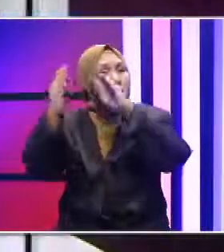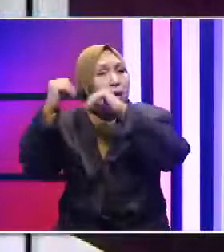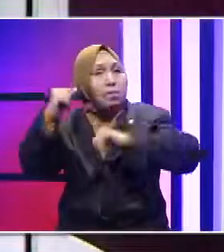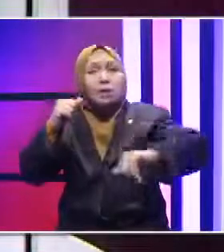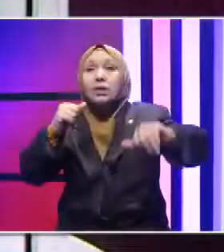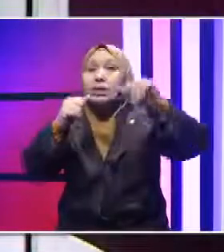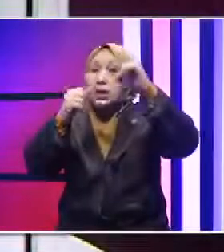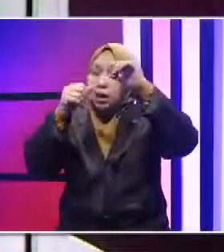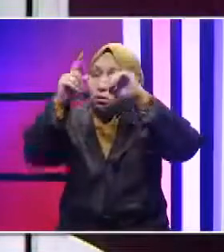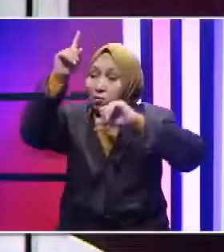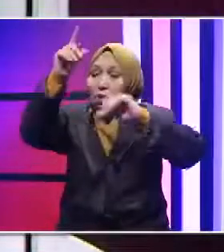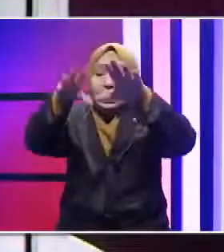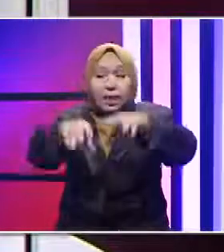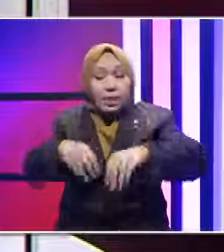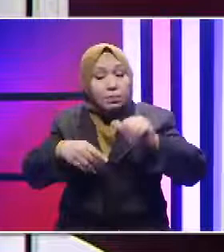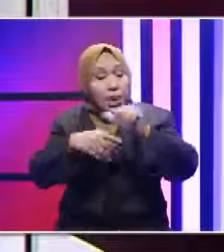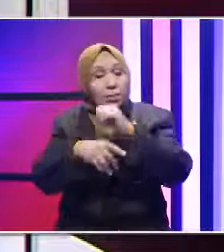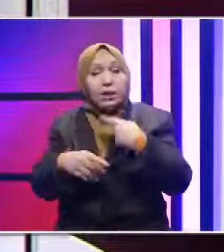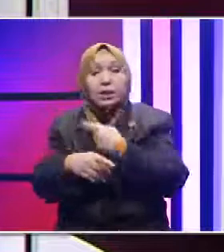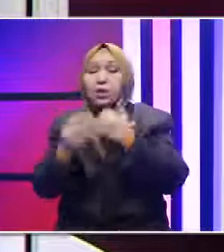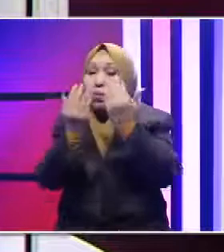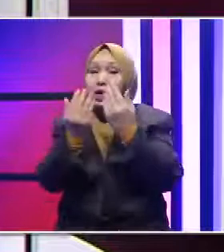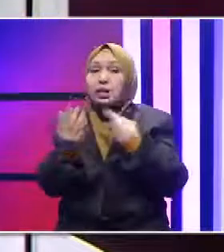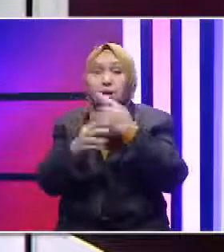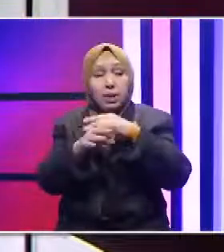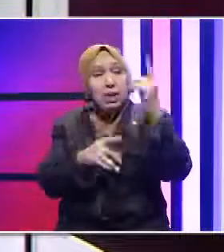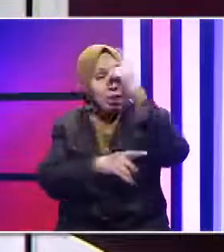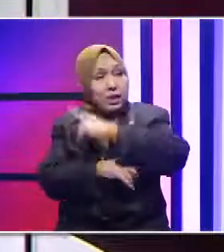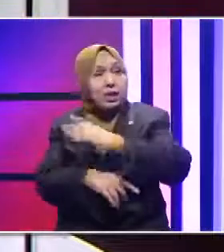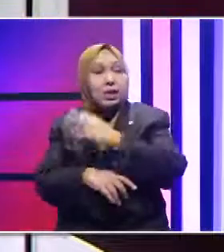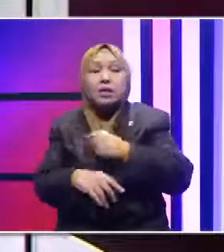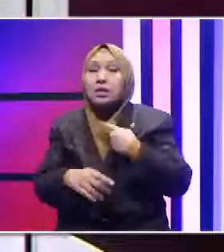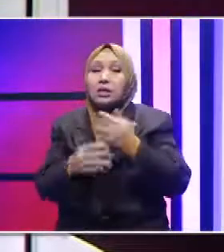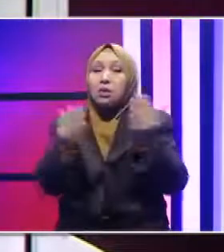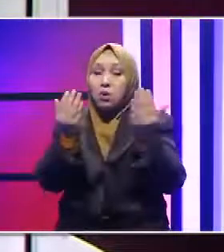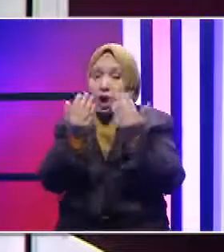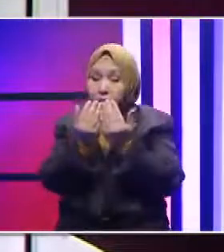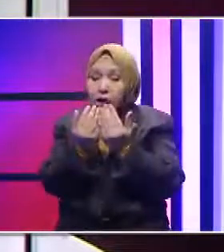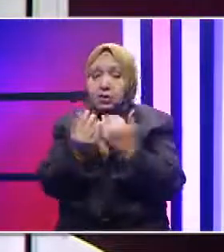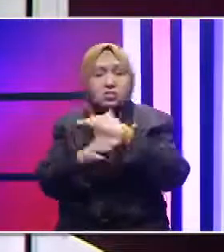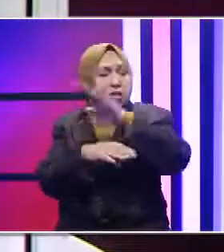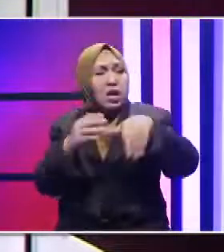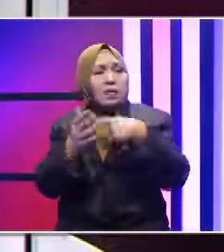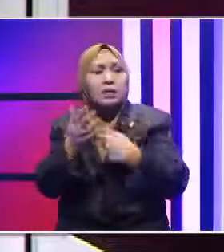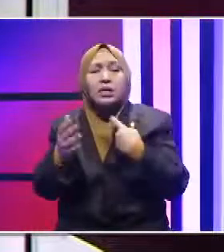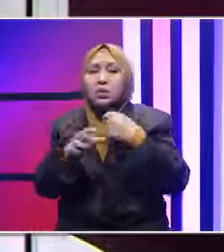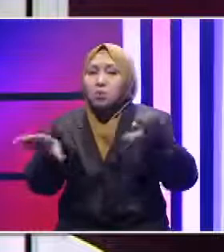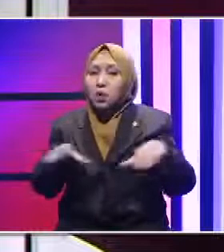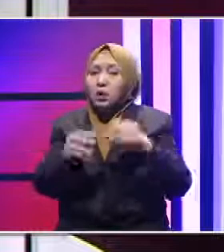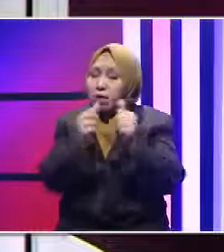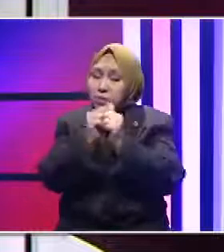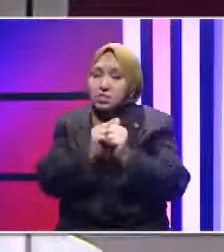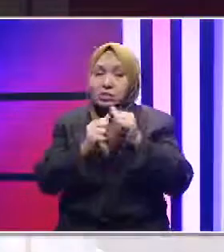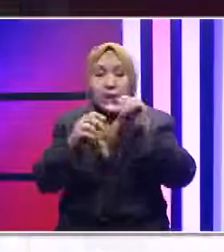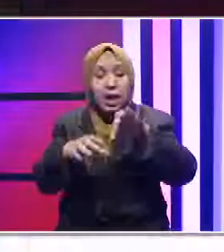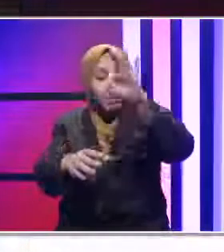Semoga Allah menerima amal kita, doa kita pada hari ini. Dan tuan-tuan, kita doakan ya, segala apa yang kita buat, kita bersama dalam